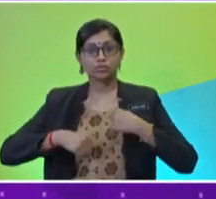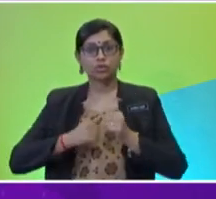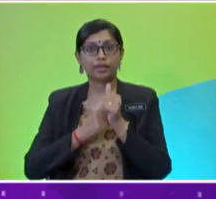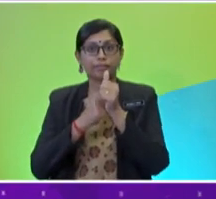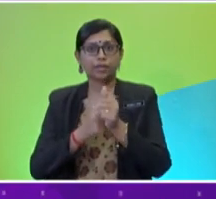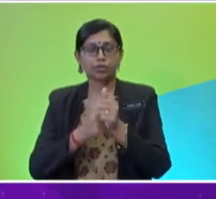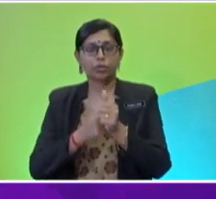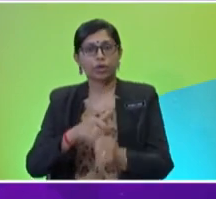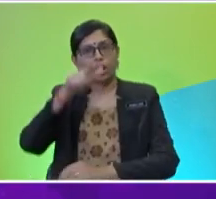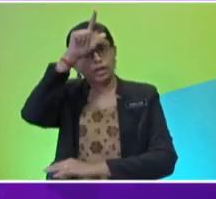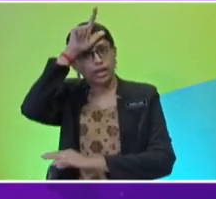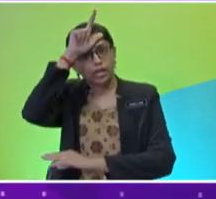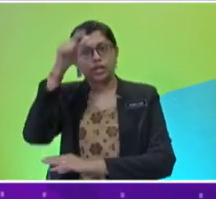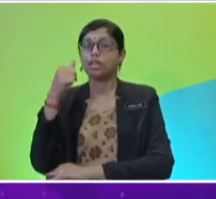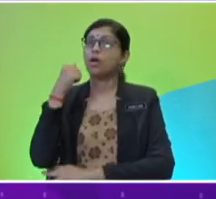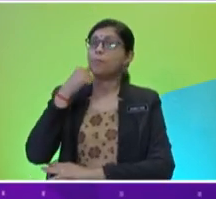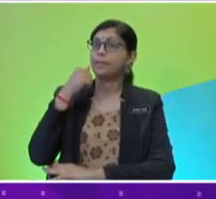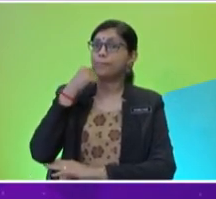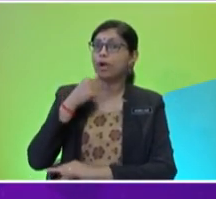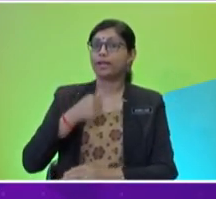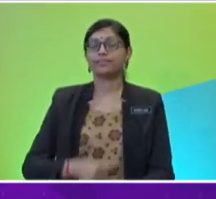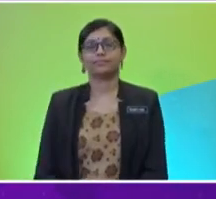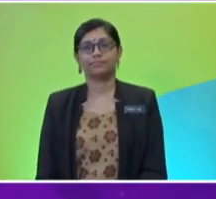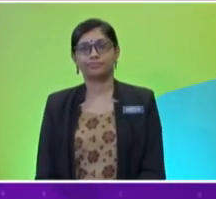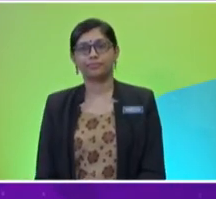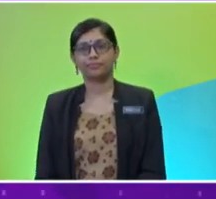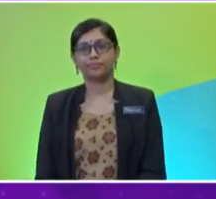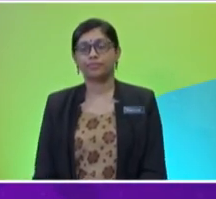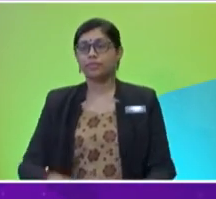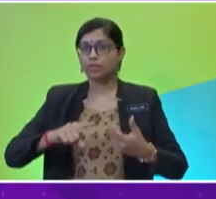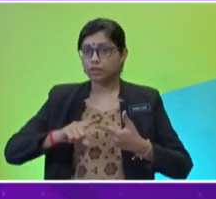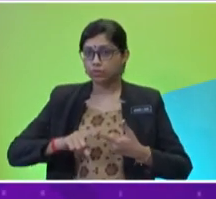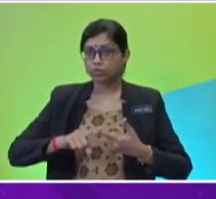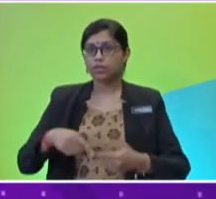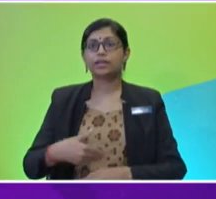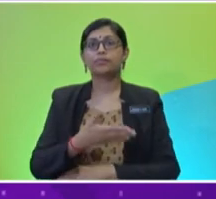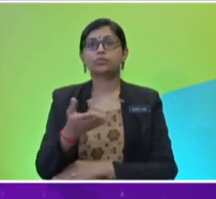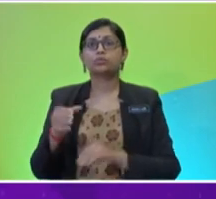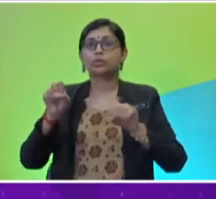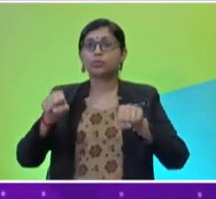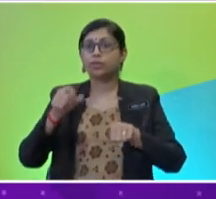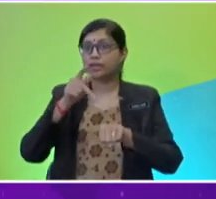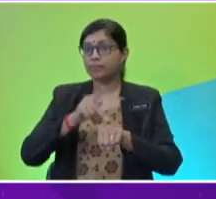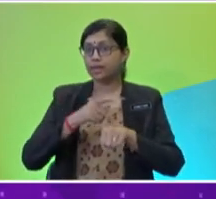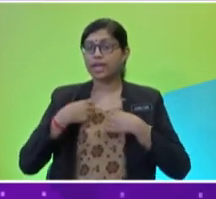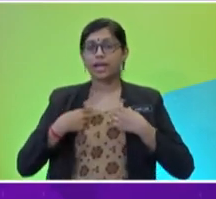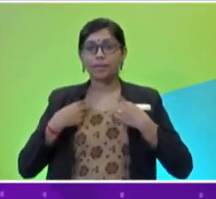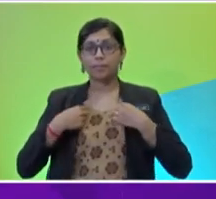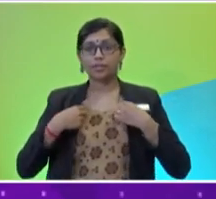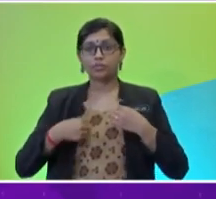betul. Okey. Seterusnya, nombor dua, murid boleh memakai pakaian sekolah ataupun